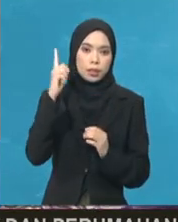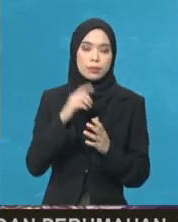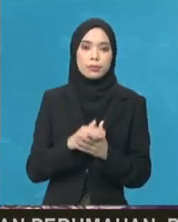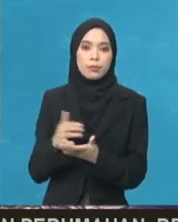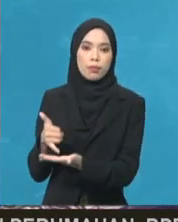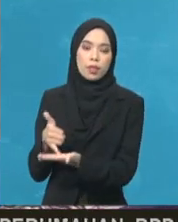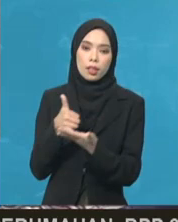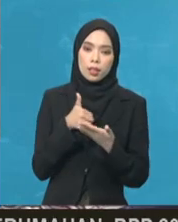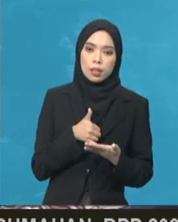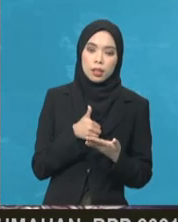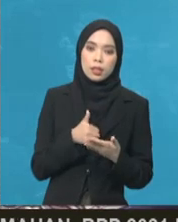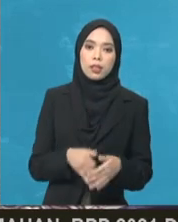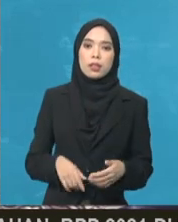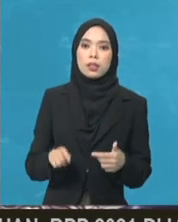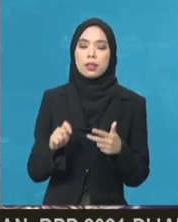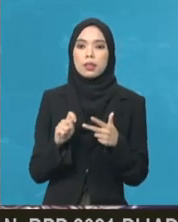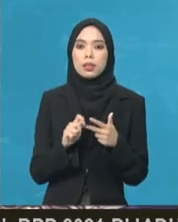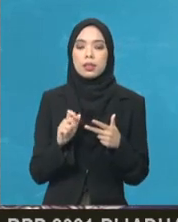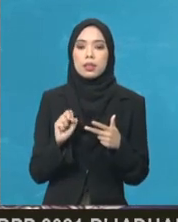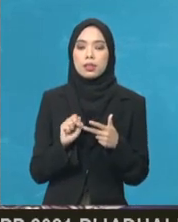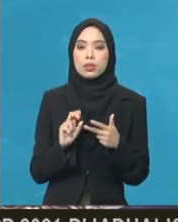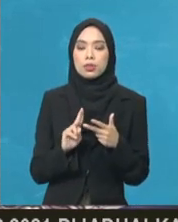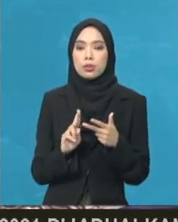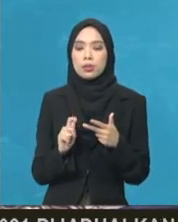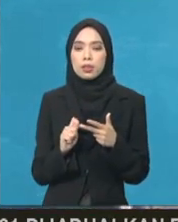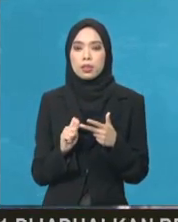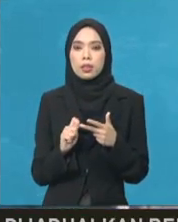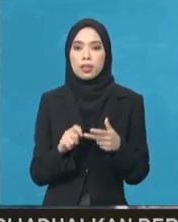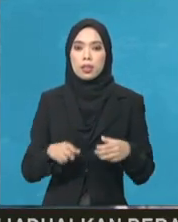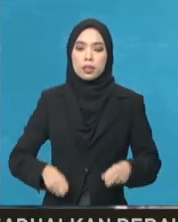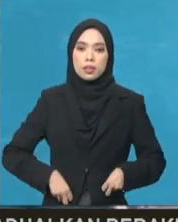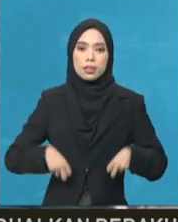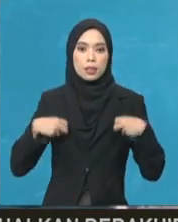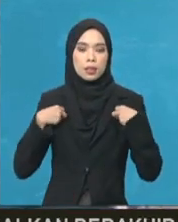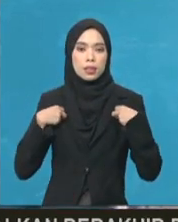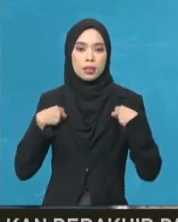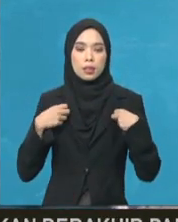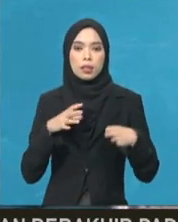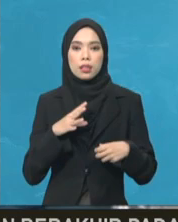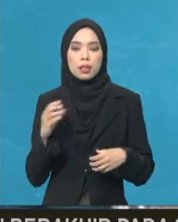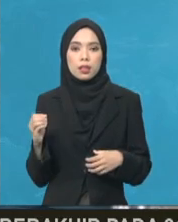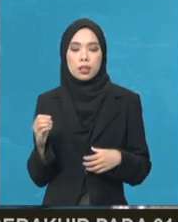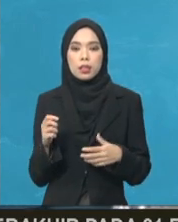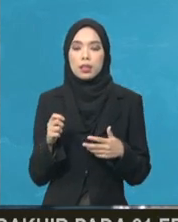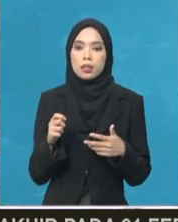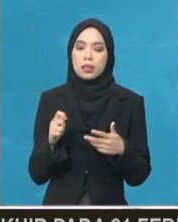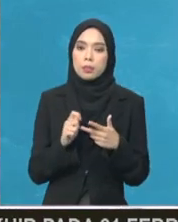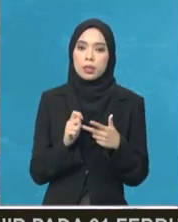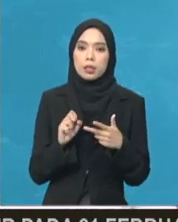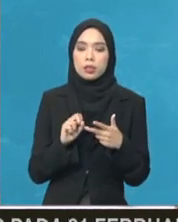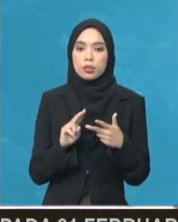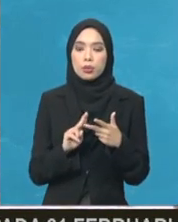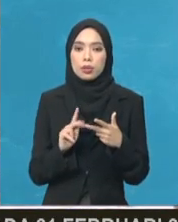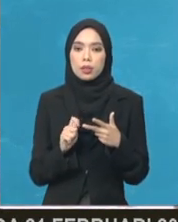Latif pemangku setioso tetap Kementerian Kesehatan dan awal Haji maswadi bin Haji Muksin timbalan sejauh tetap